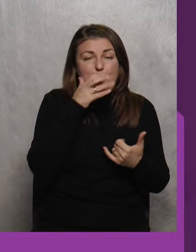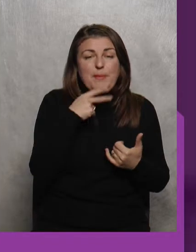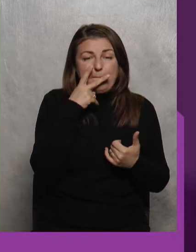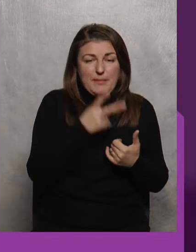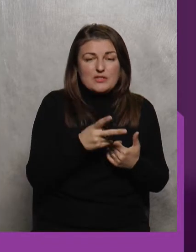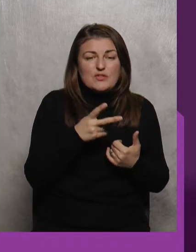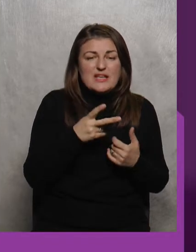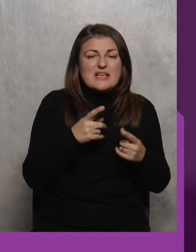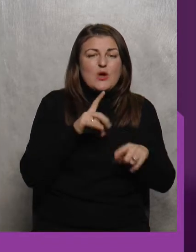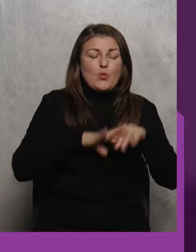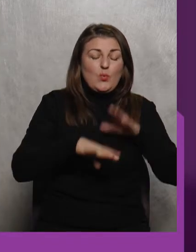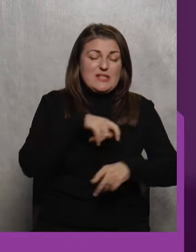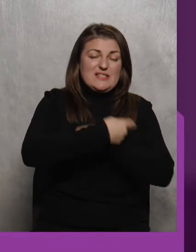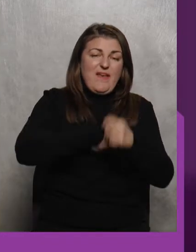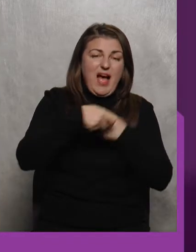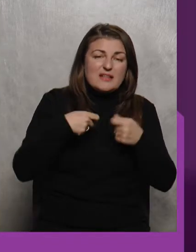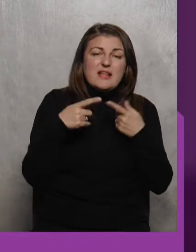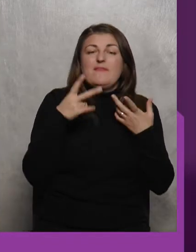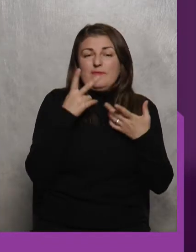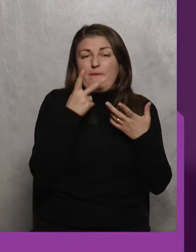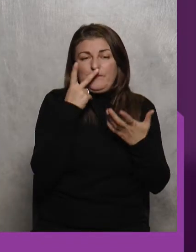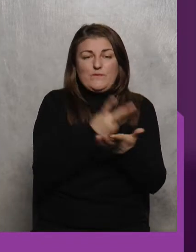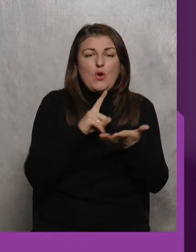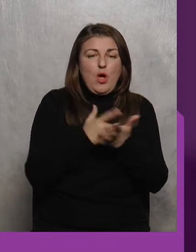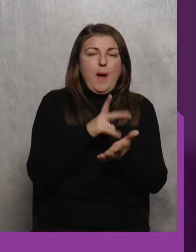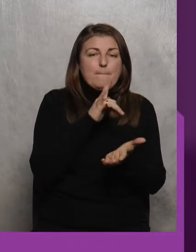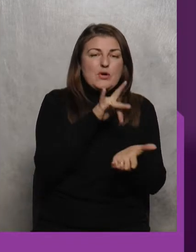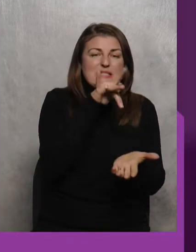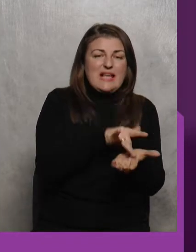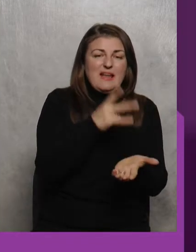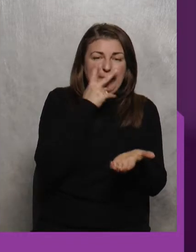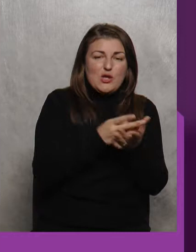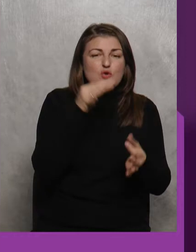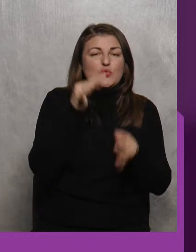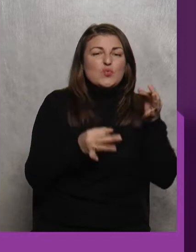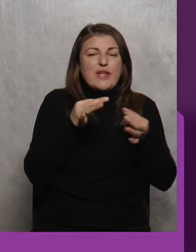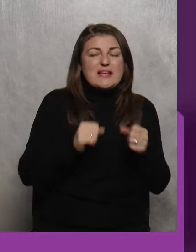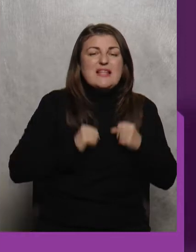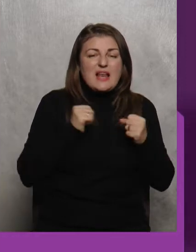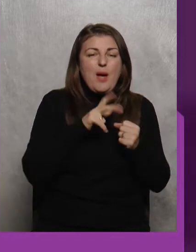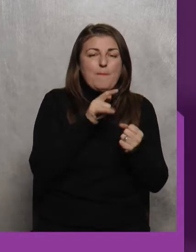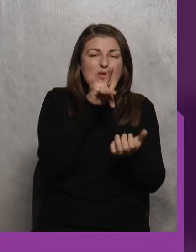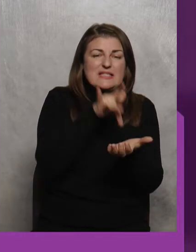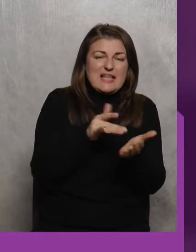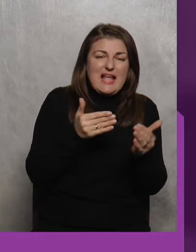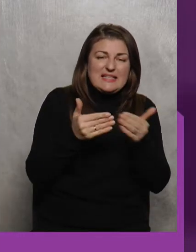бачите, зв'язані руки, і відповідно знову буде виставлення посередині. Бачите, суддя старається